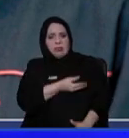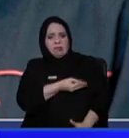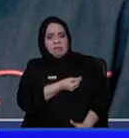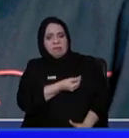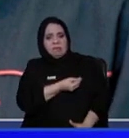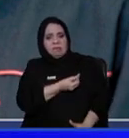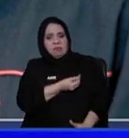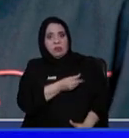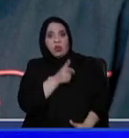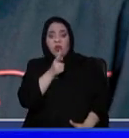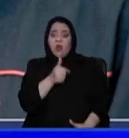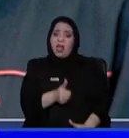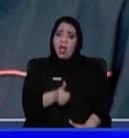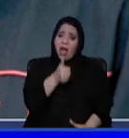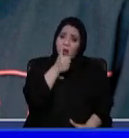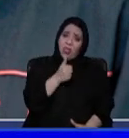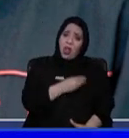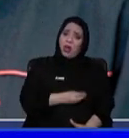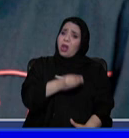والجلوس معا